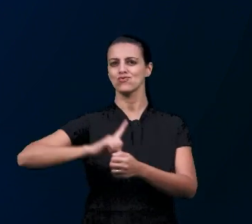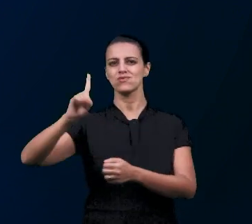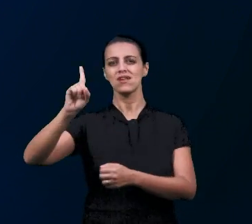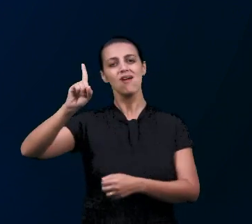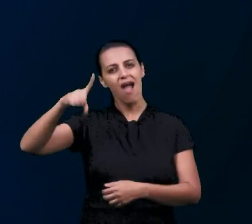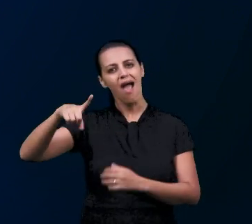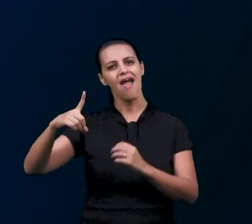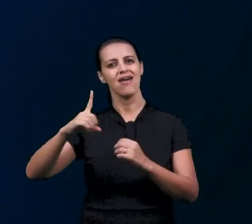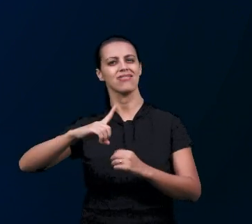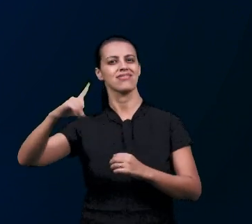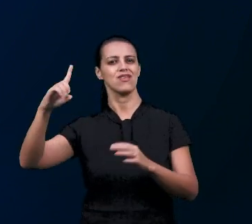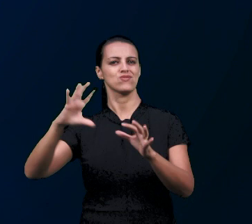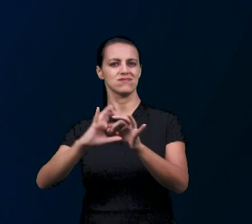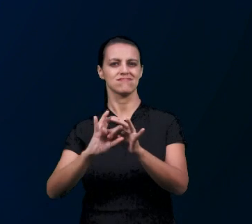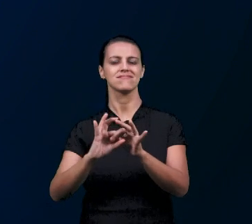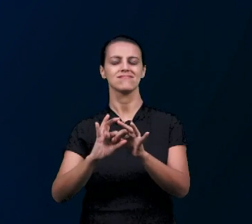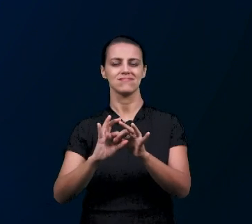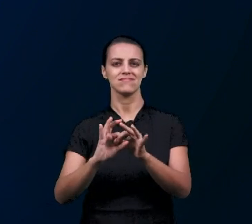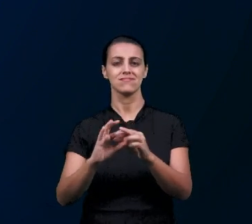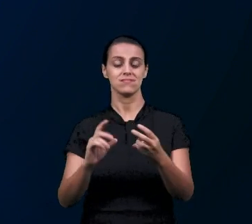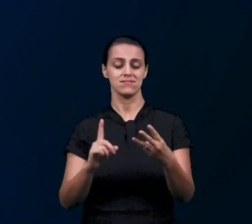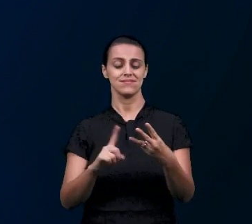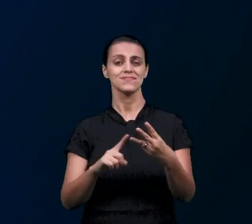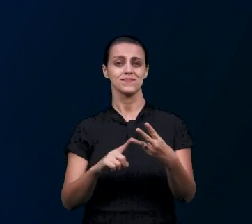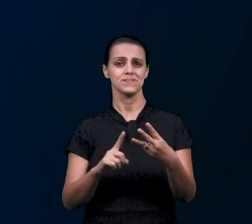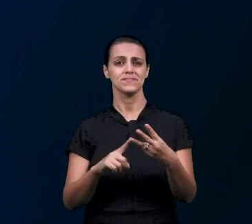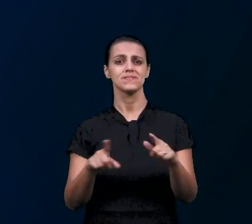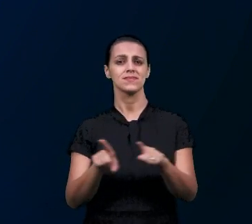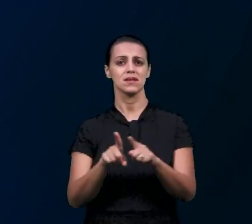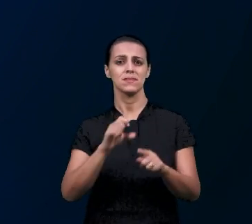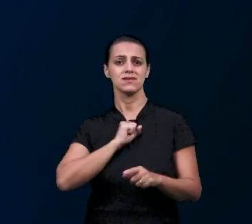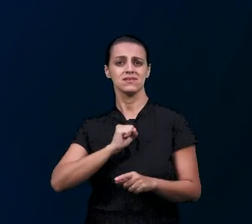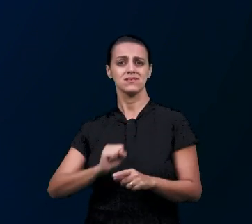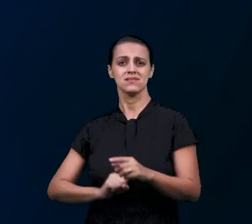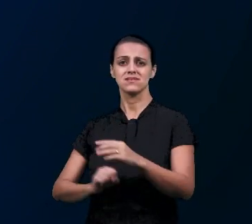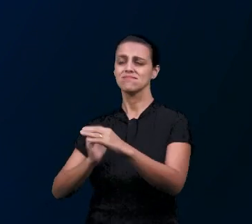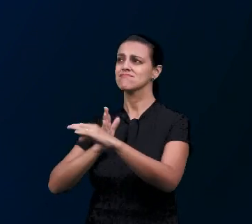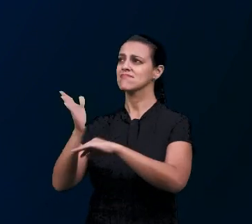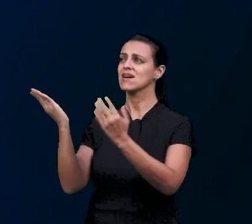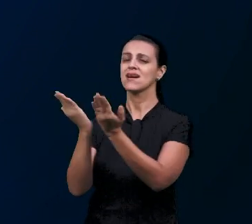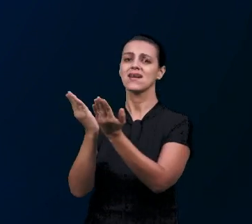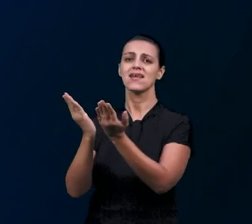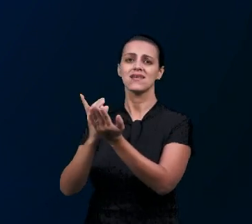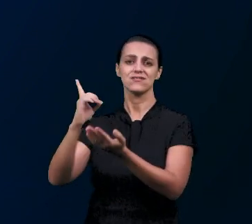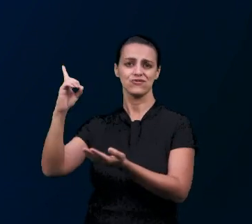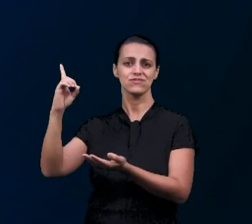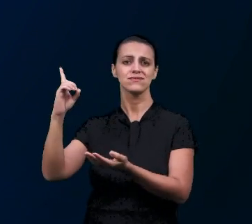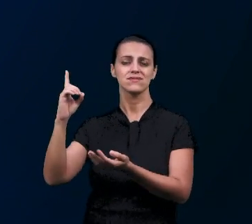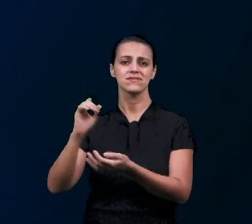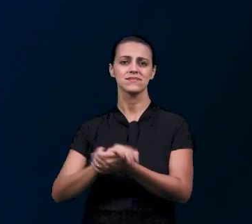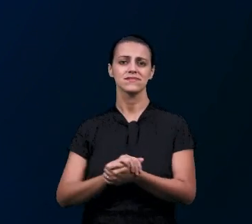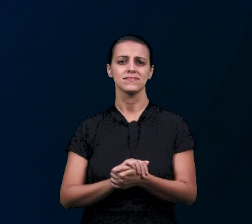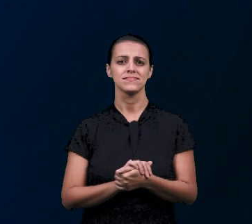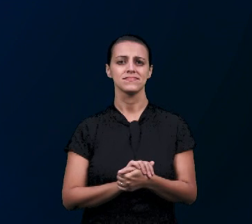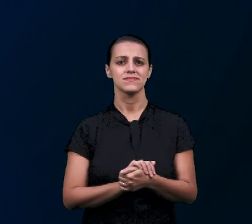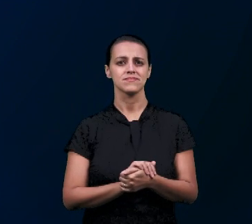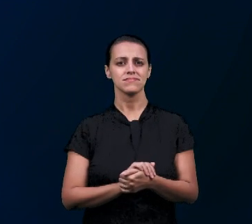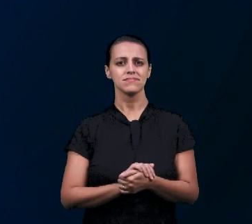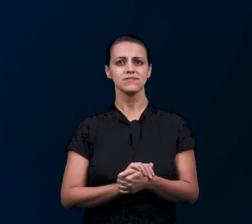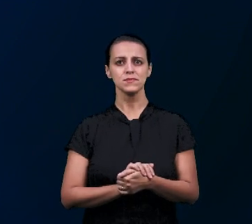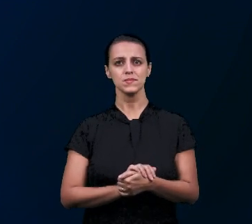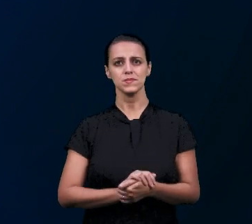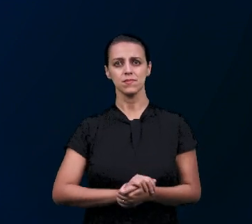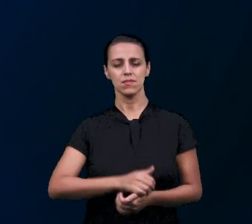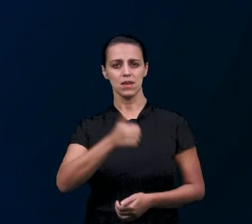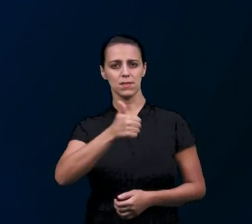Dieu. Et le dernier, le sacerdoce universel du chrétien, que nous